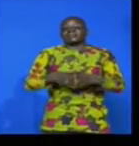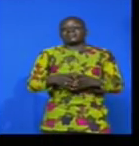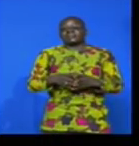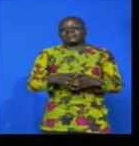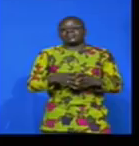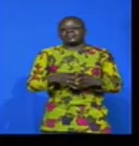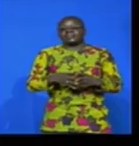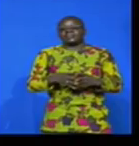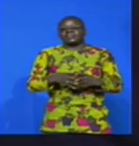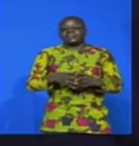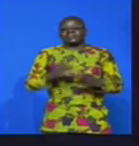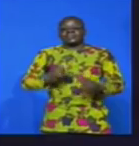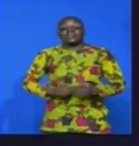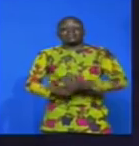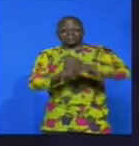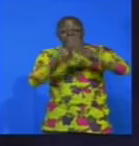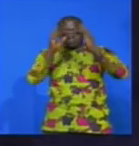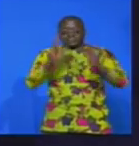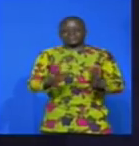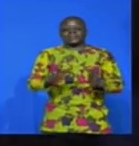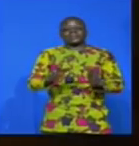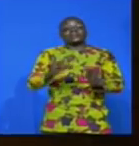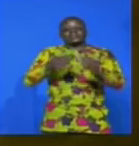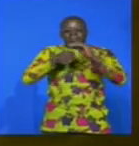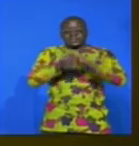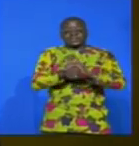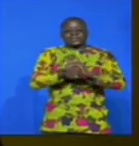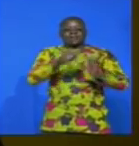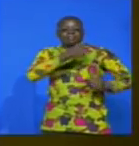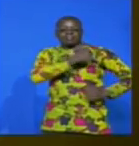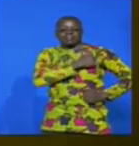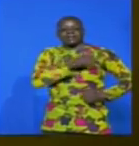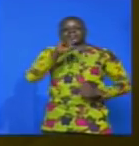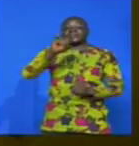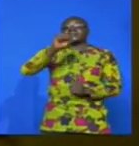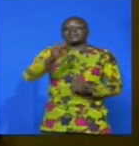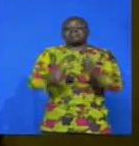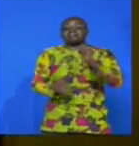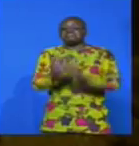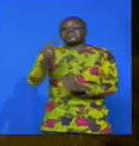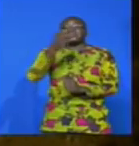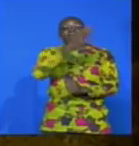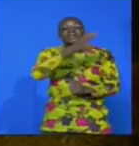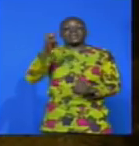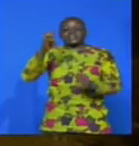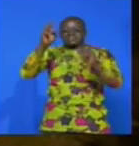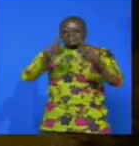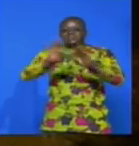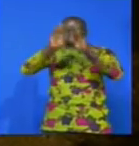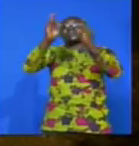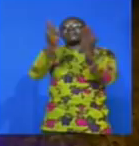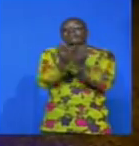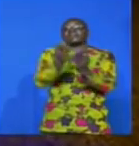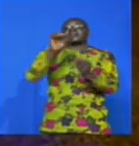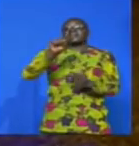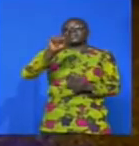De secouristes à réfugiés. L'armée israélienne a évacué plus de 400 casques blancs et leurs familles de Syrie, mais près du